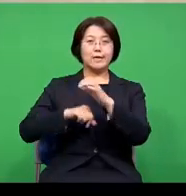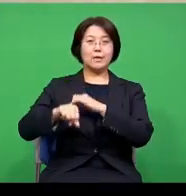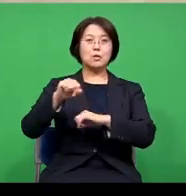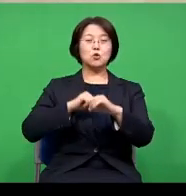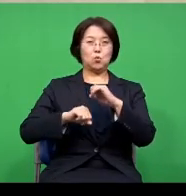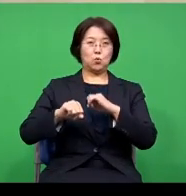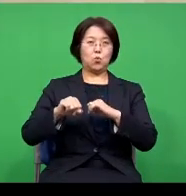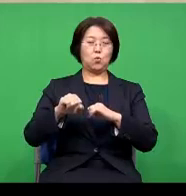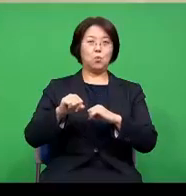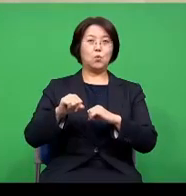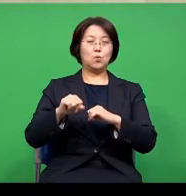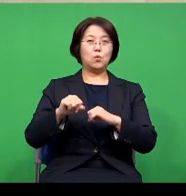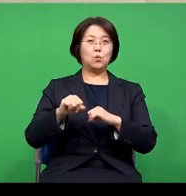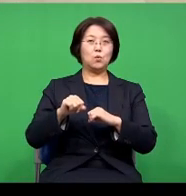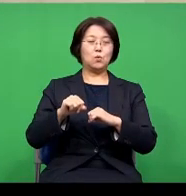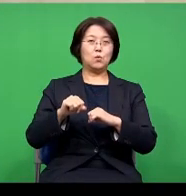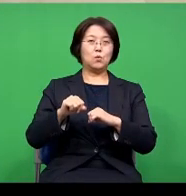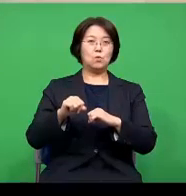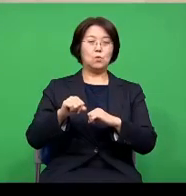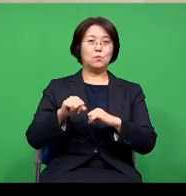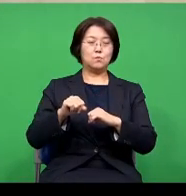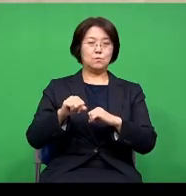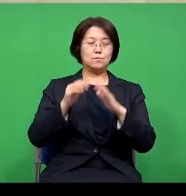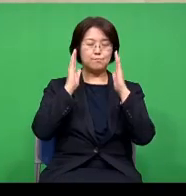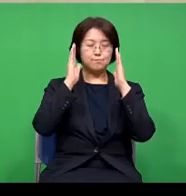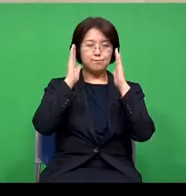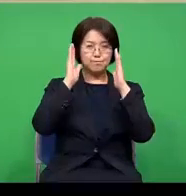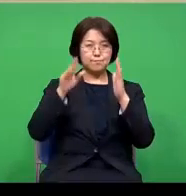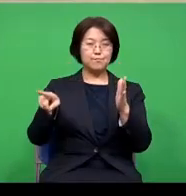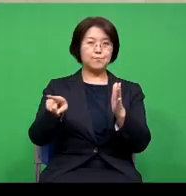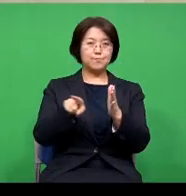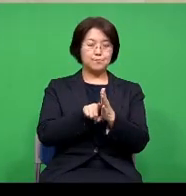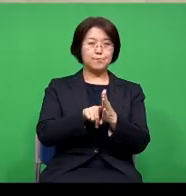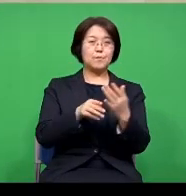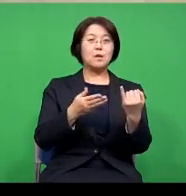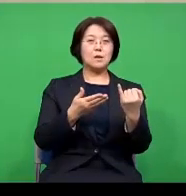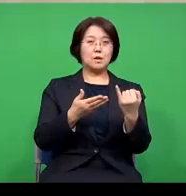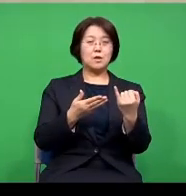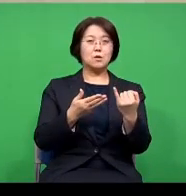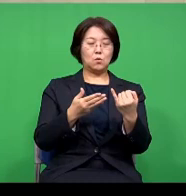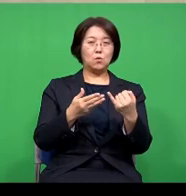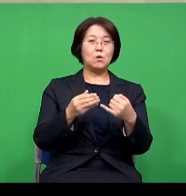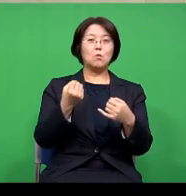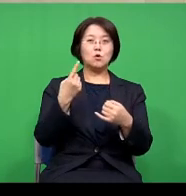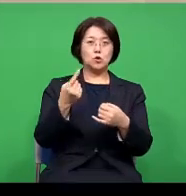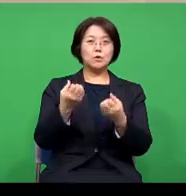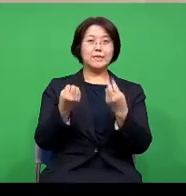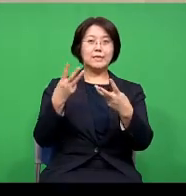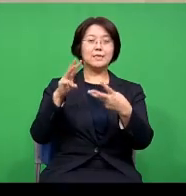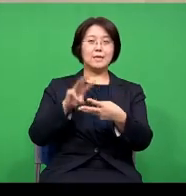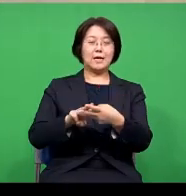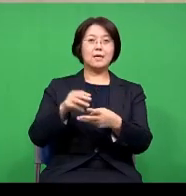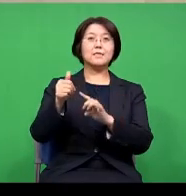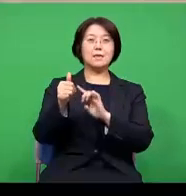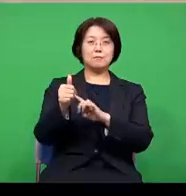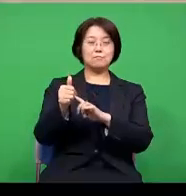かそういったことに、まあ長けて、頑張ってこられた方、それと、まあ、新田さんという部分で、まあ、